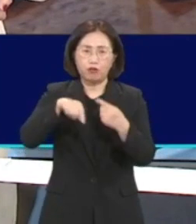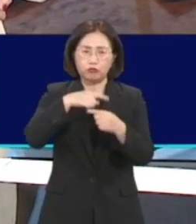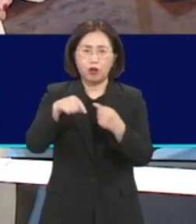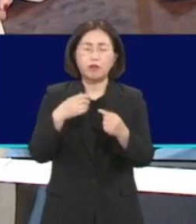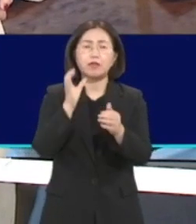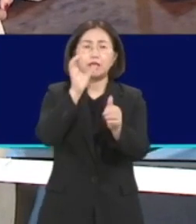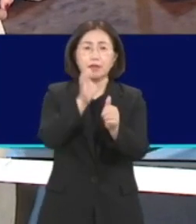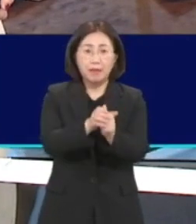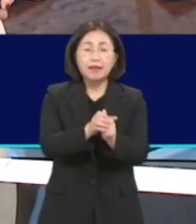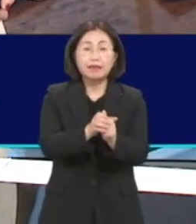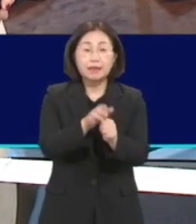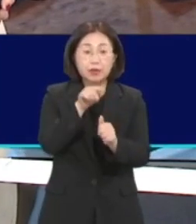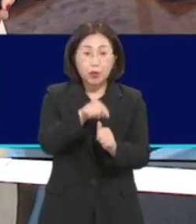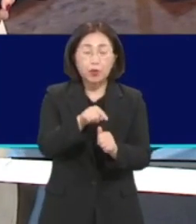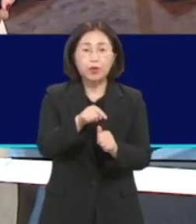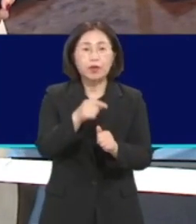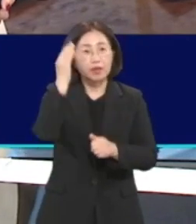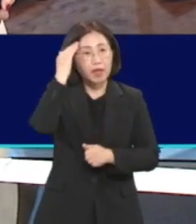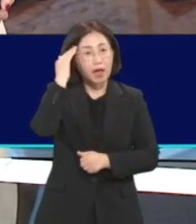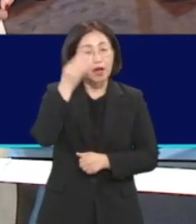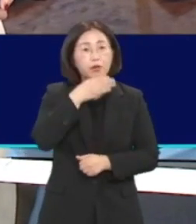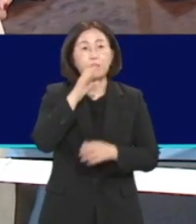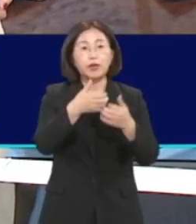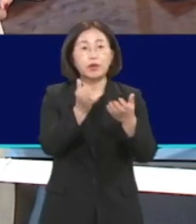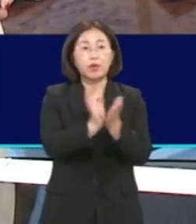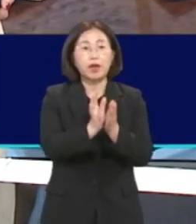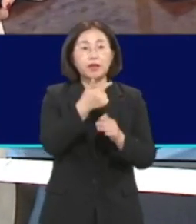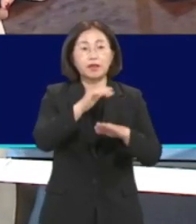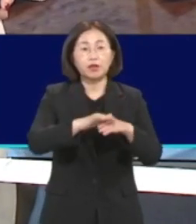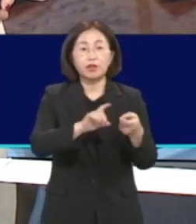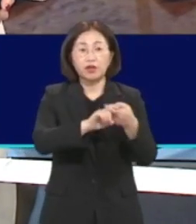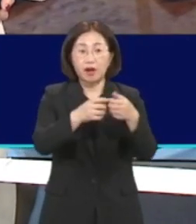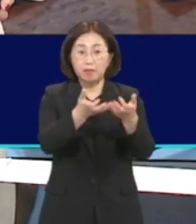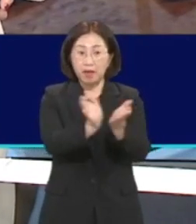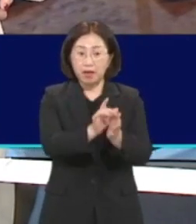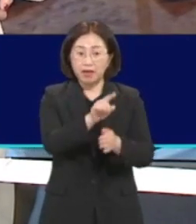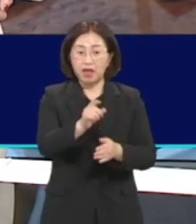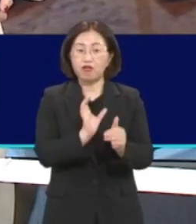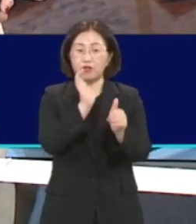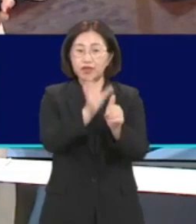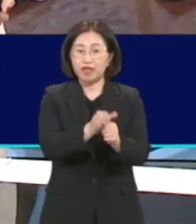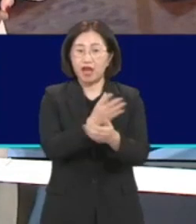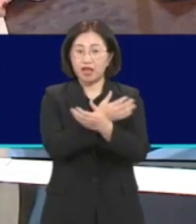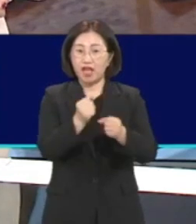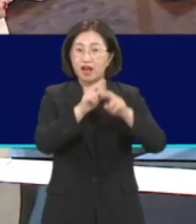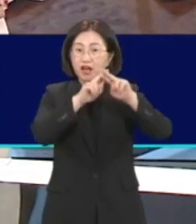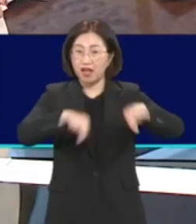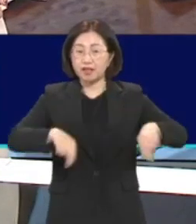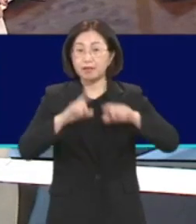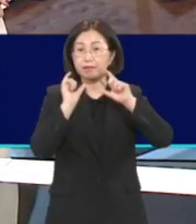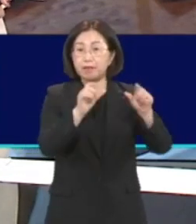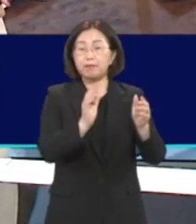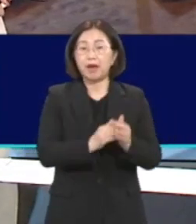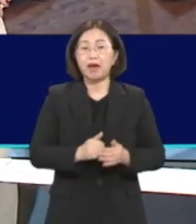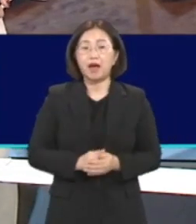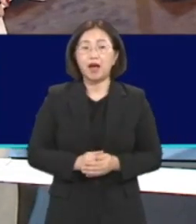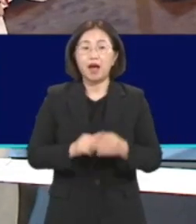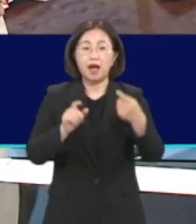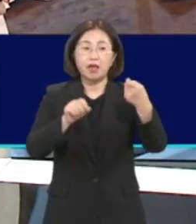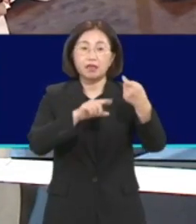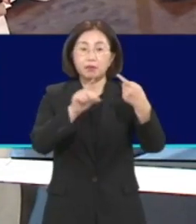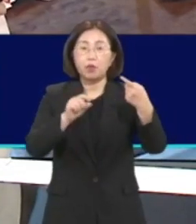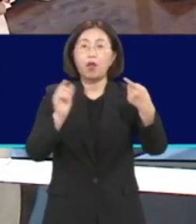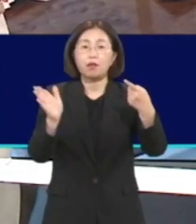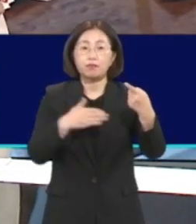사실상 독점 회원 대한 노인의 대전 연합회에 대해 위탁계약 해지 결정을 내렸습니다 다음 달부터 노인 복지관